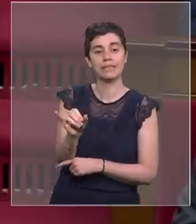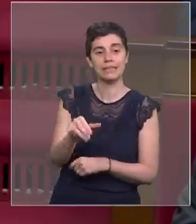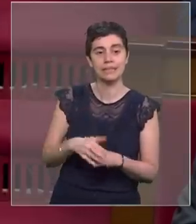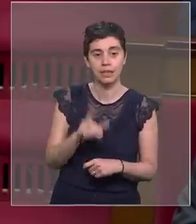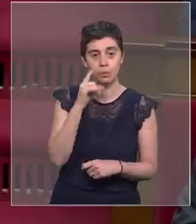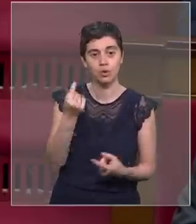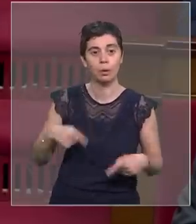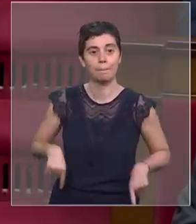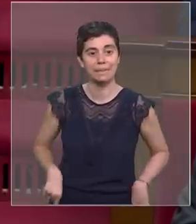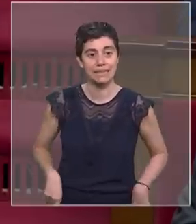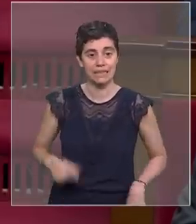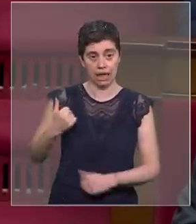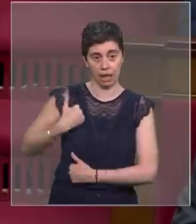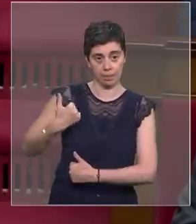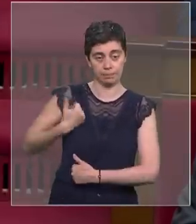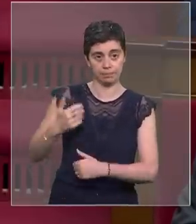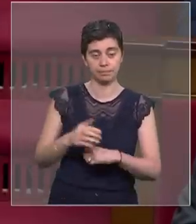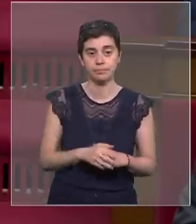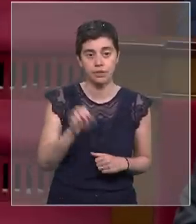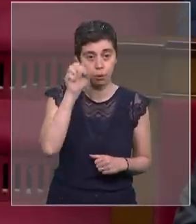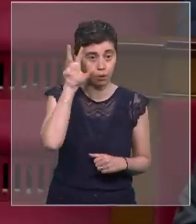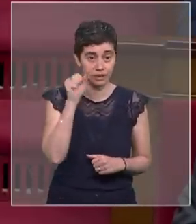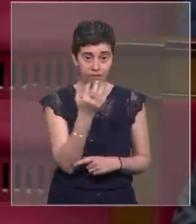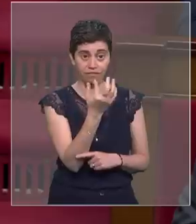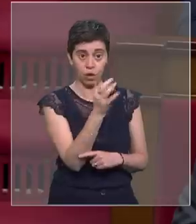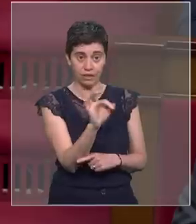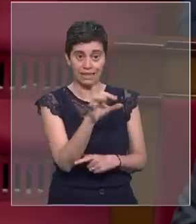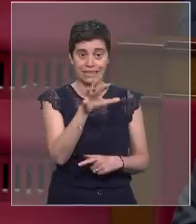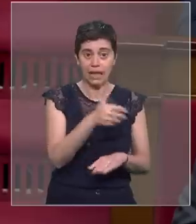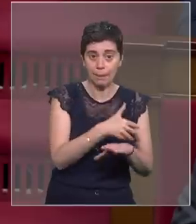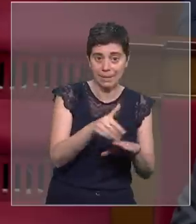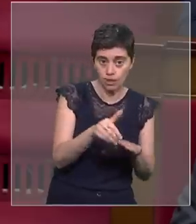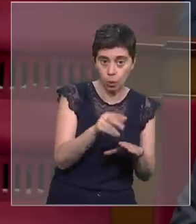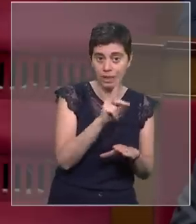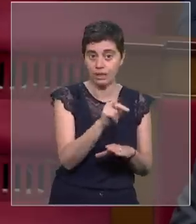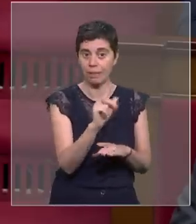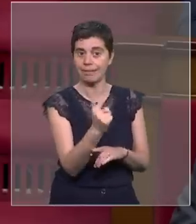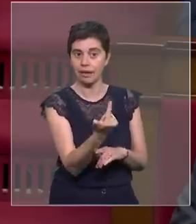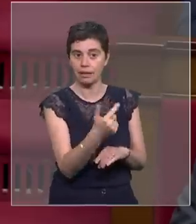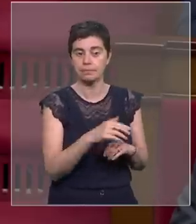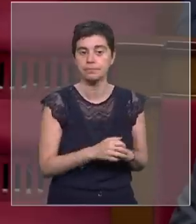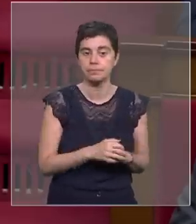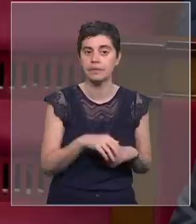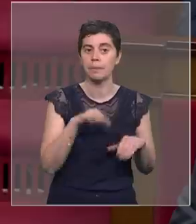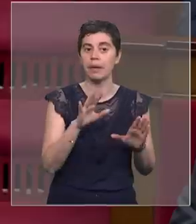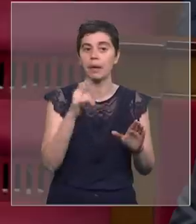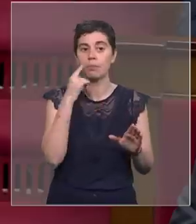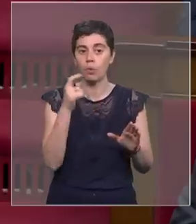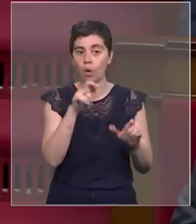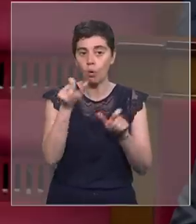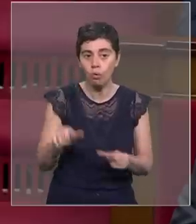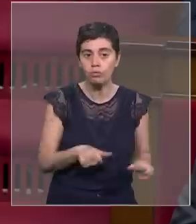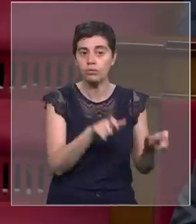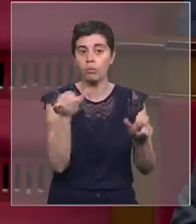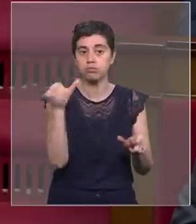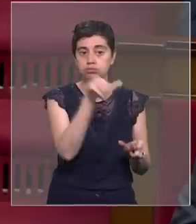Monsieur le ministre des Armées. La Polynésie française, c'est 5 millions de kilomètres carrés, mais en termes de contrôle de la navigation